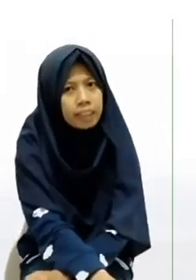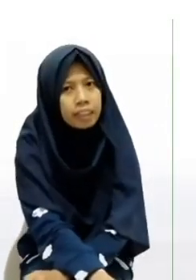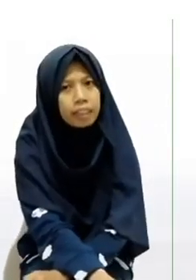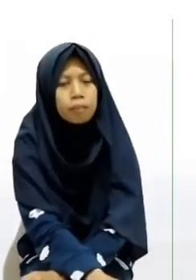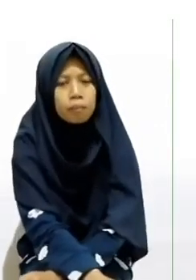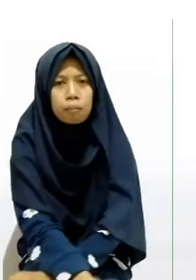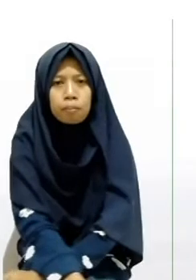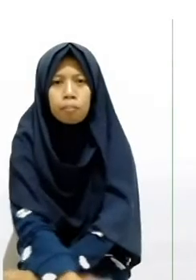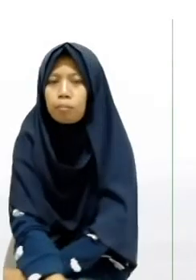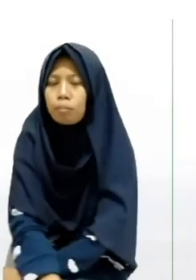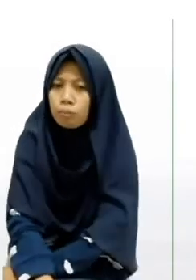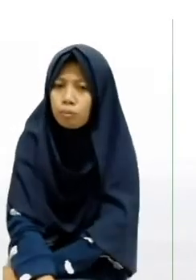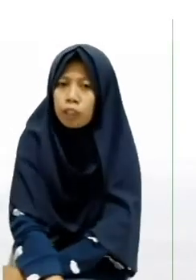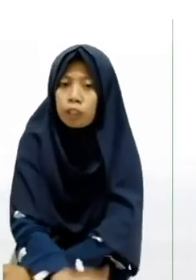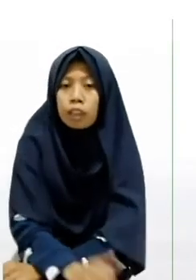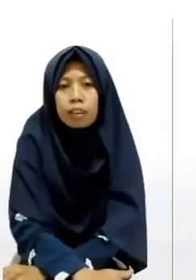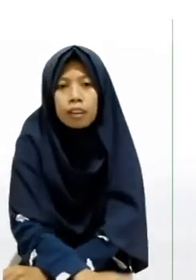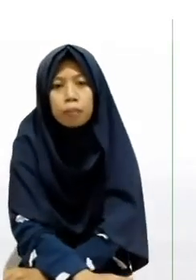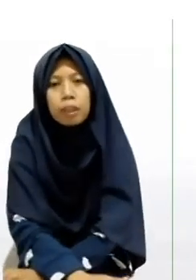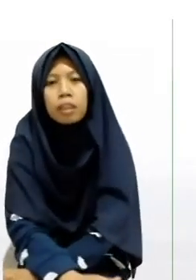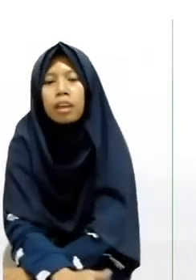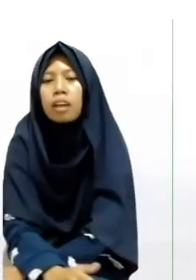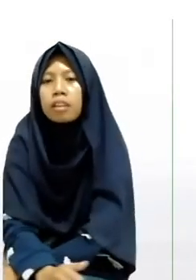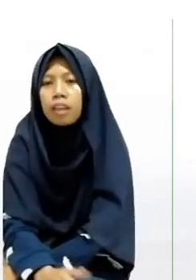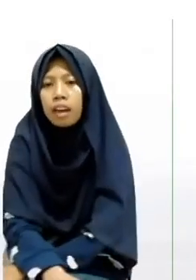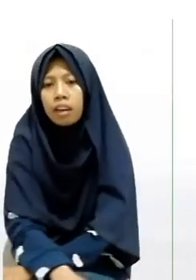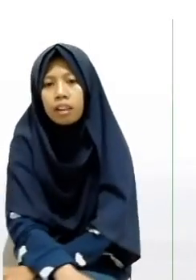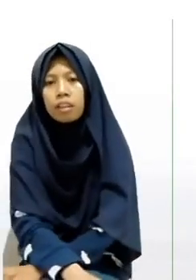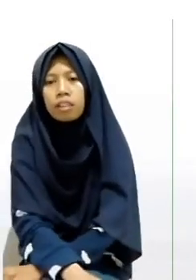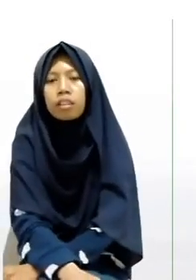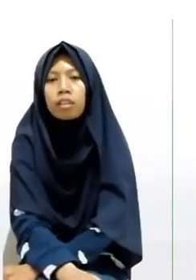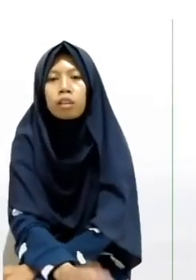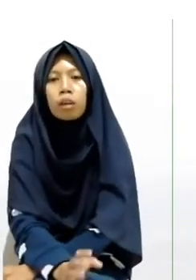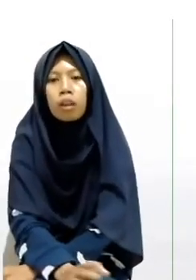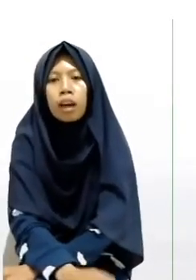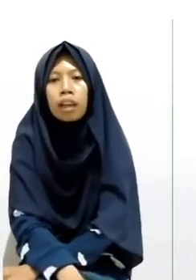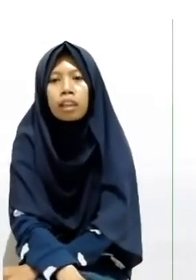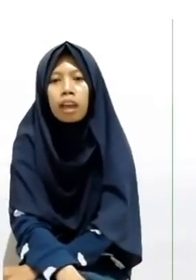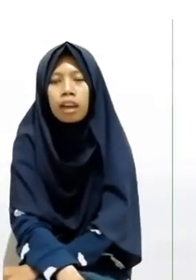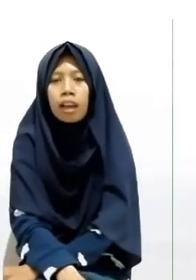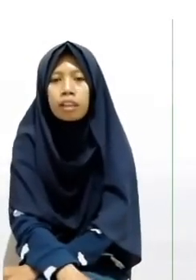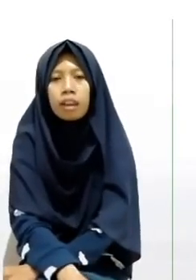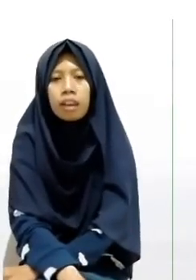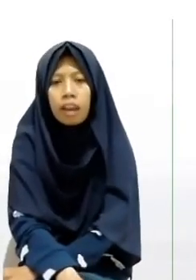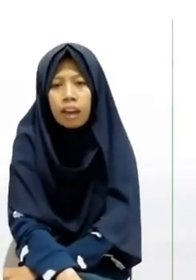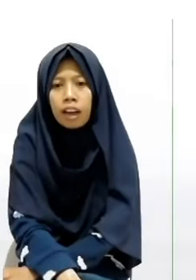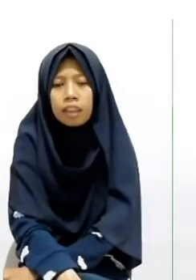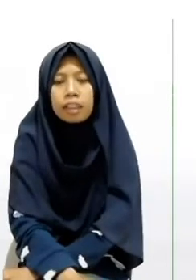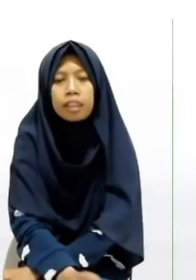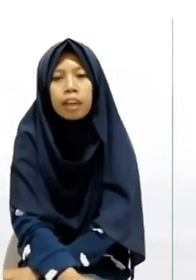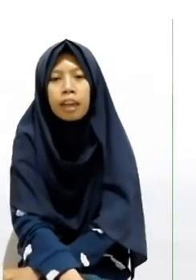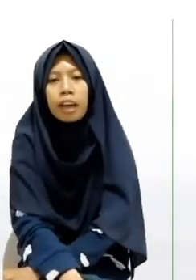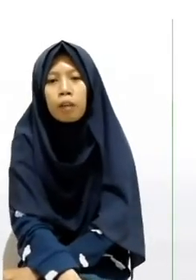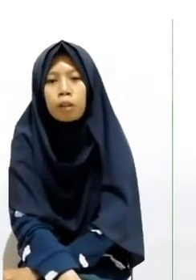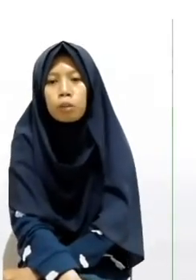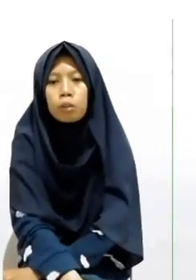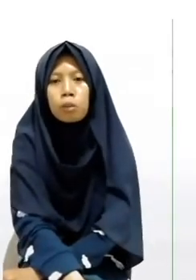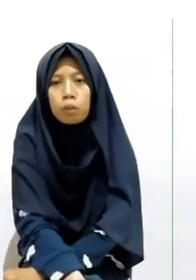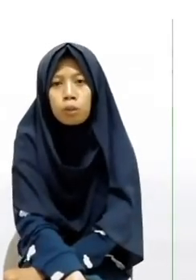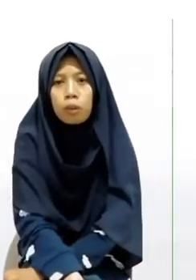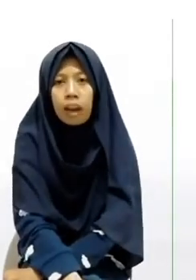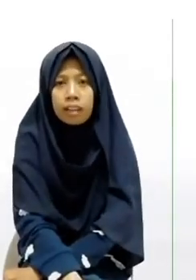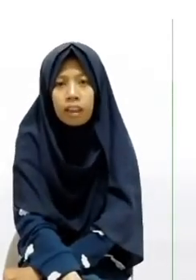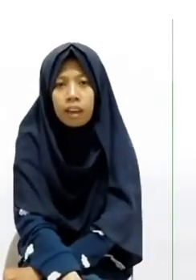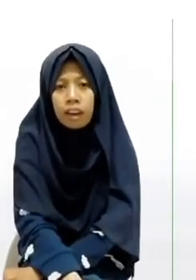belain Maaf kita sering mendengarnya di sekolah Kalian ada nggak di TK